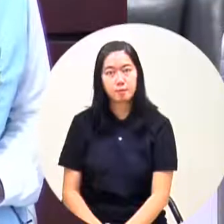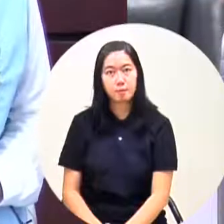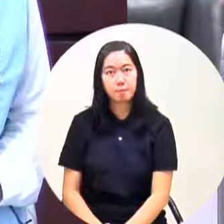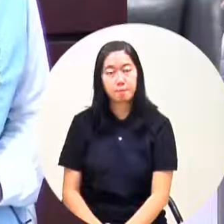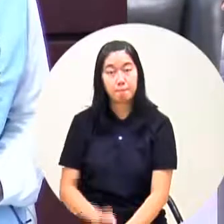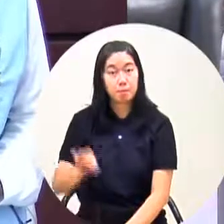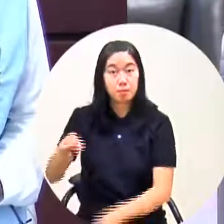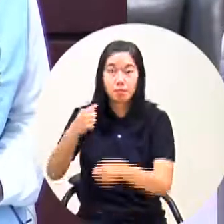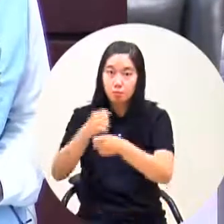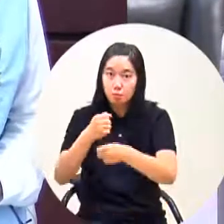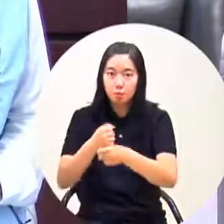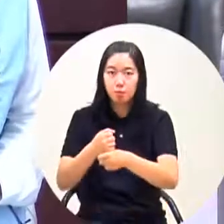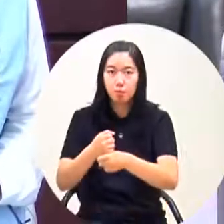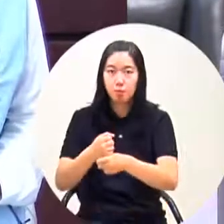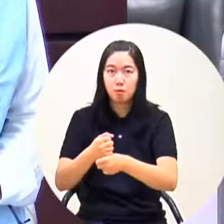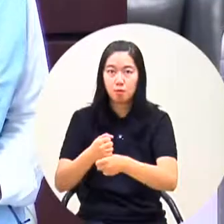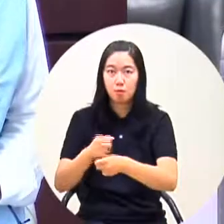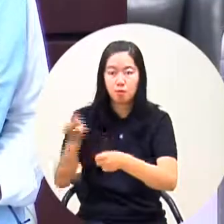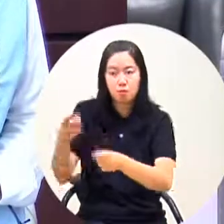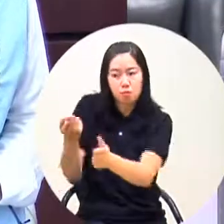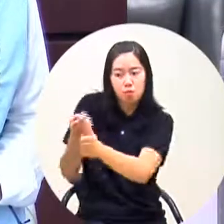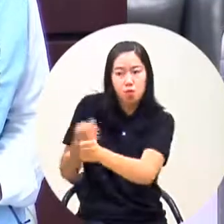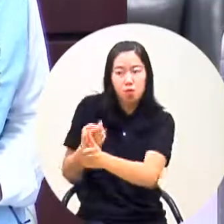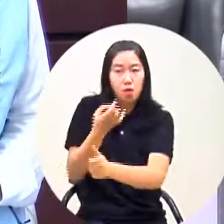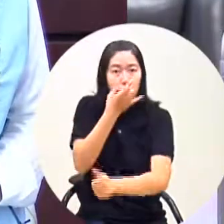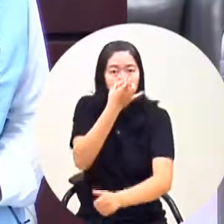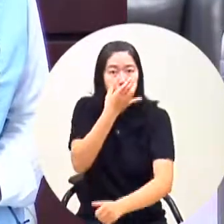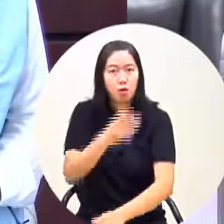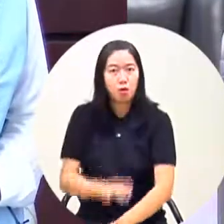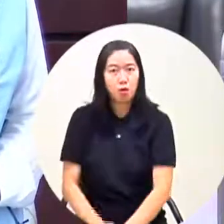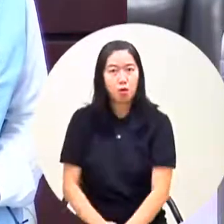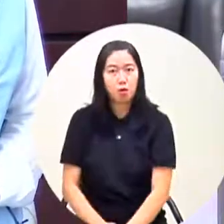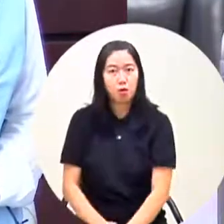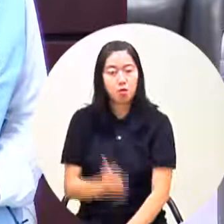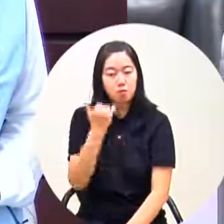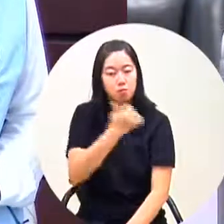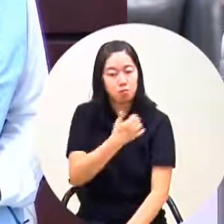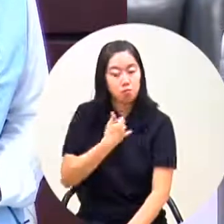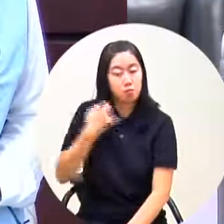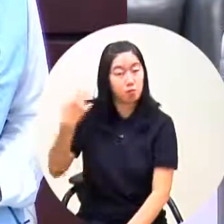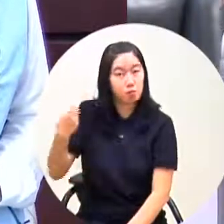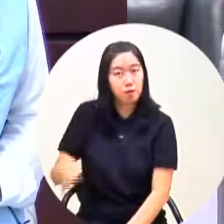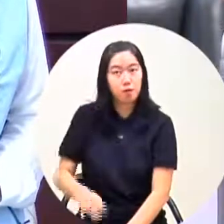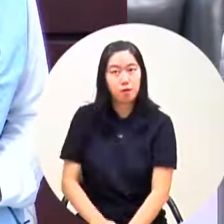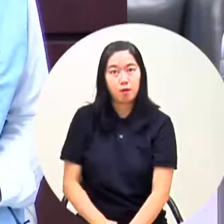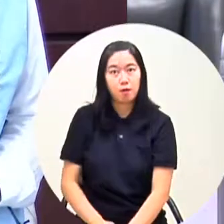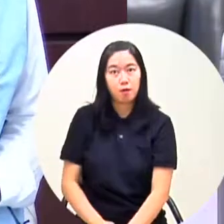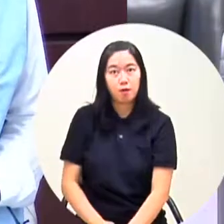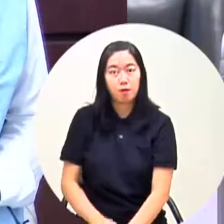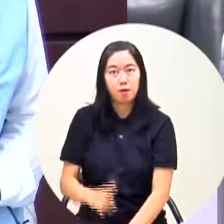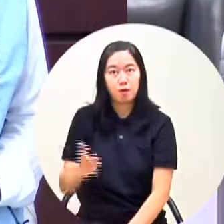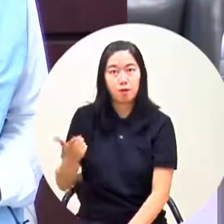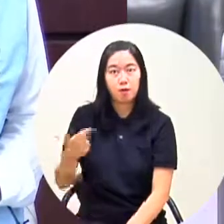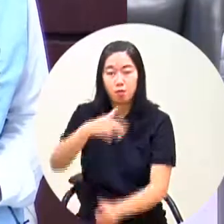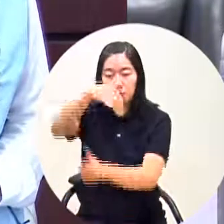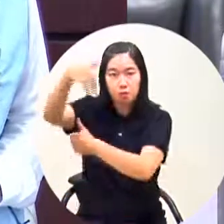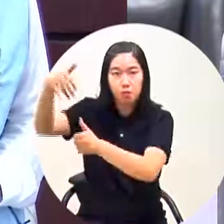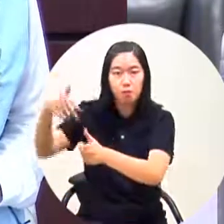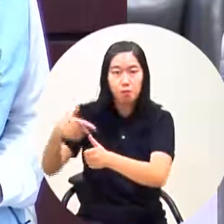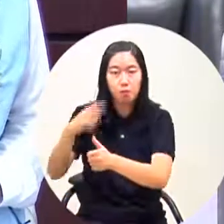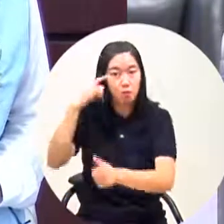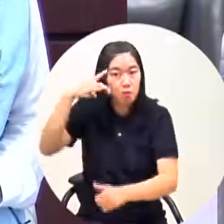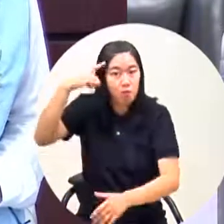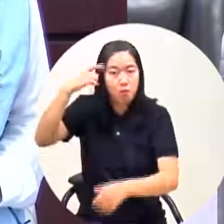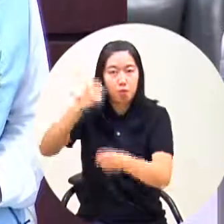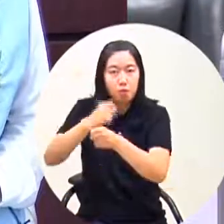我们的工作是不是没办法吸引他？那我们或许可以结合一些哦创业的资金。哦，让一鼓励一些